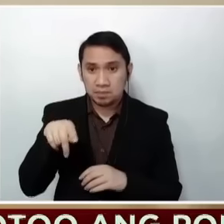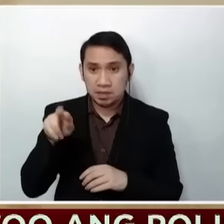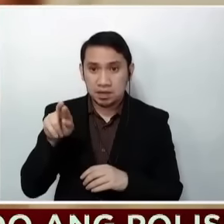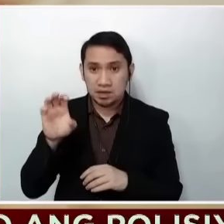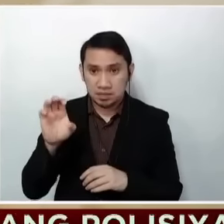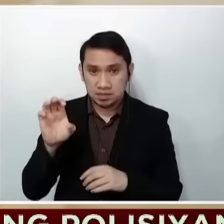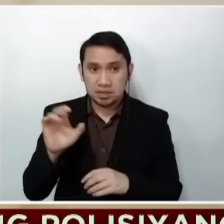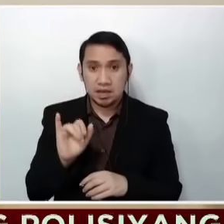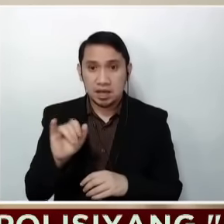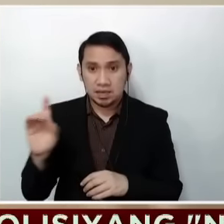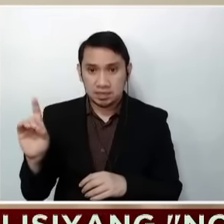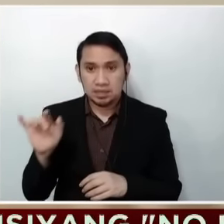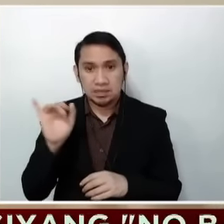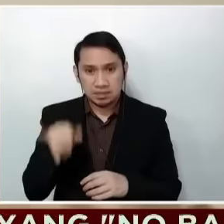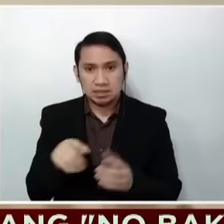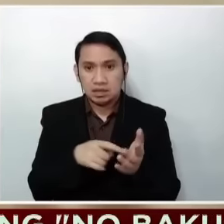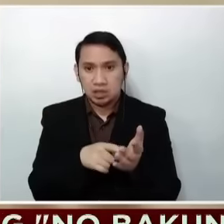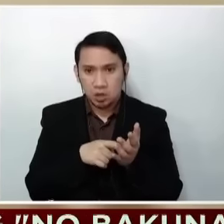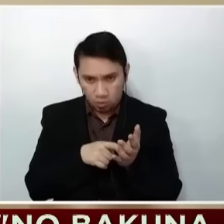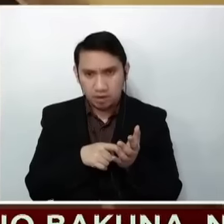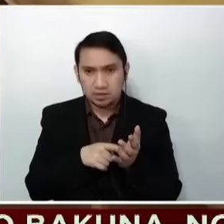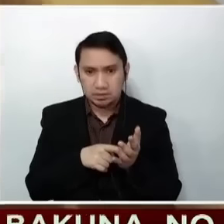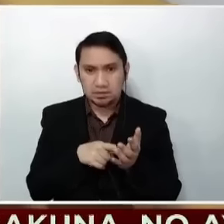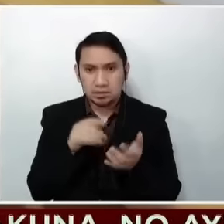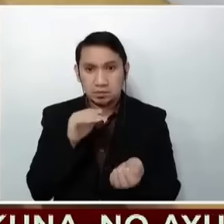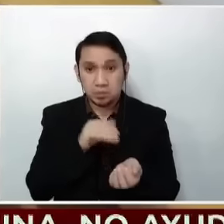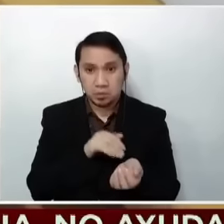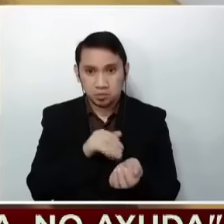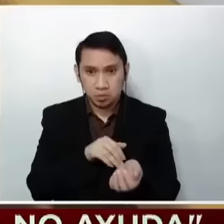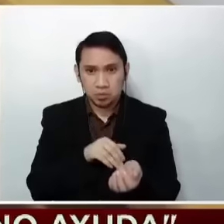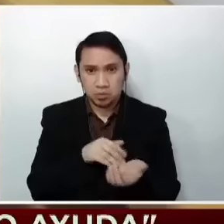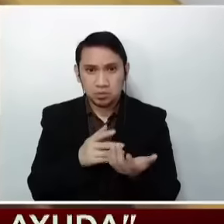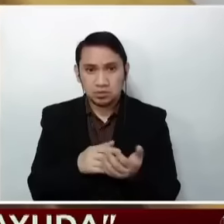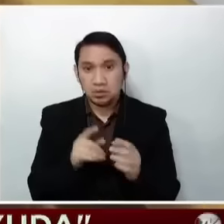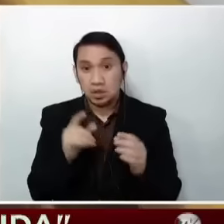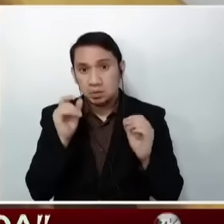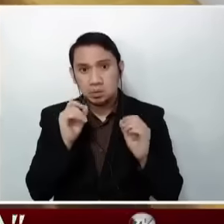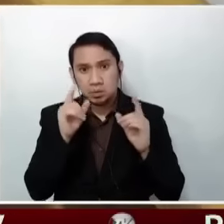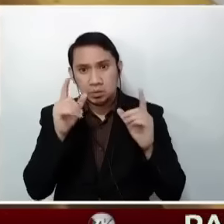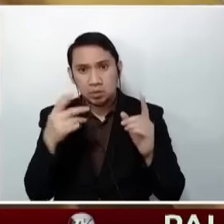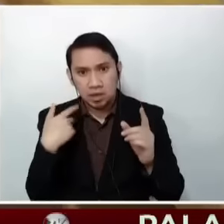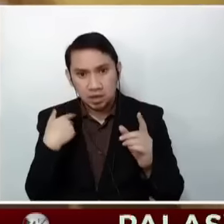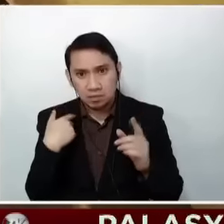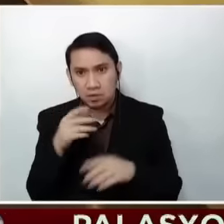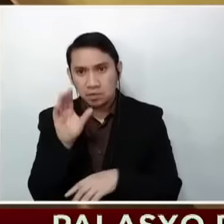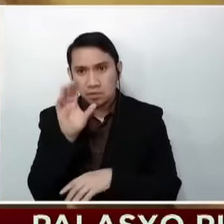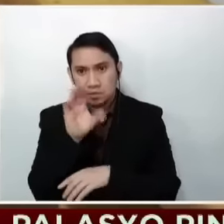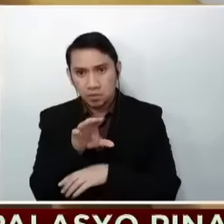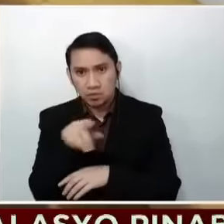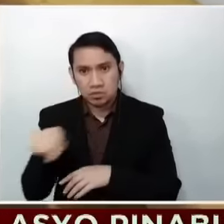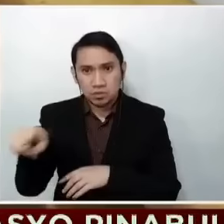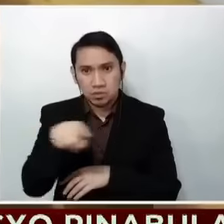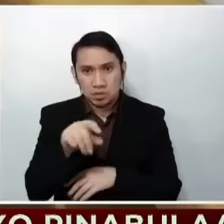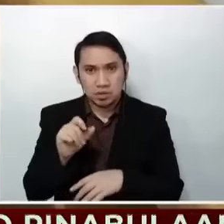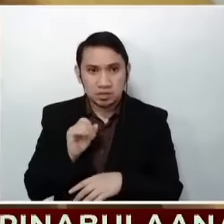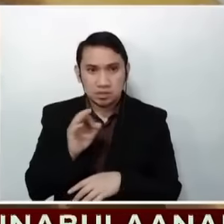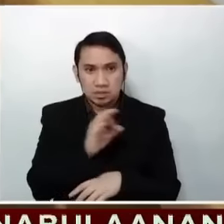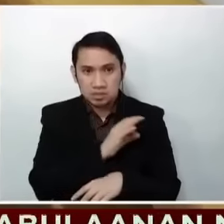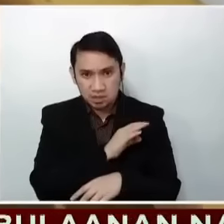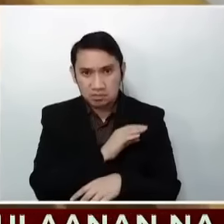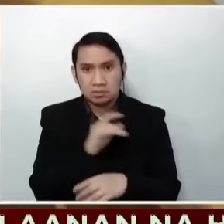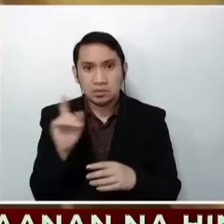na requirement ng isang doktor sa kanyang aesthetics clinic. Ikinagulat din nila na pinipilit umano niya ang kanyang staff na estudyante na